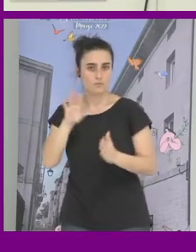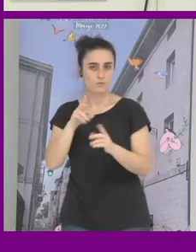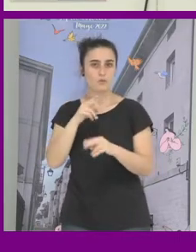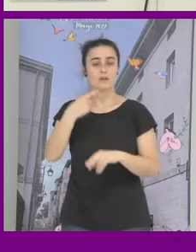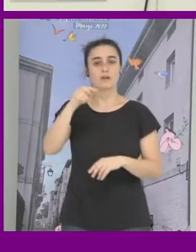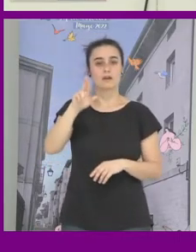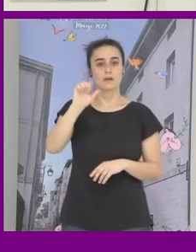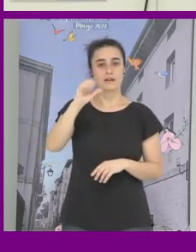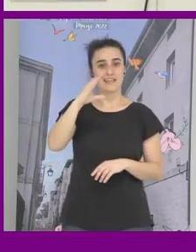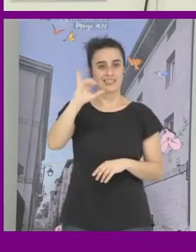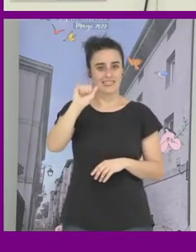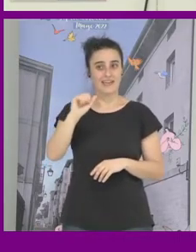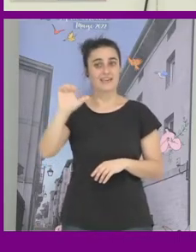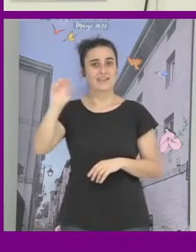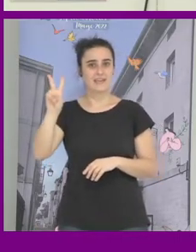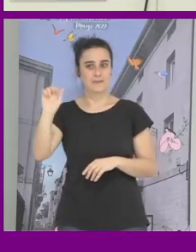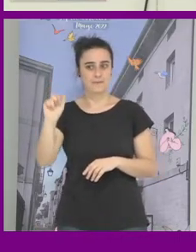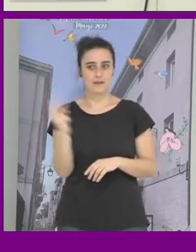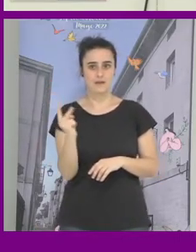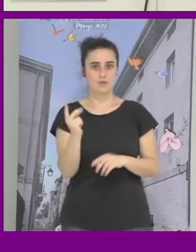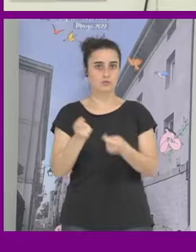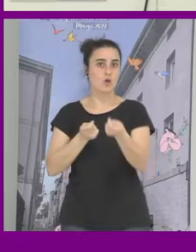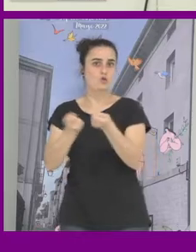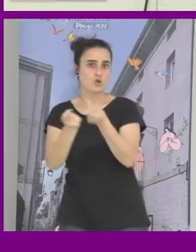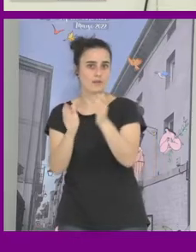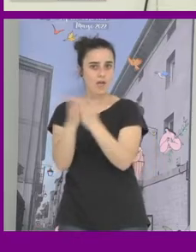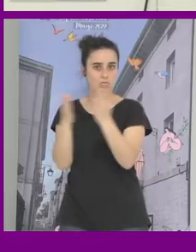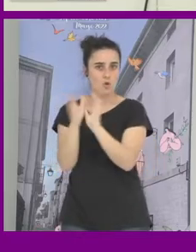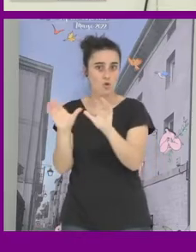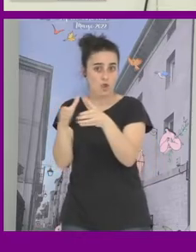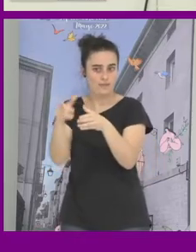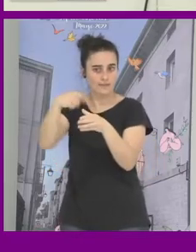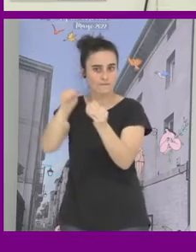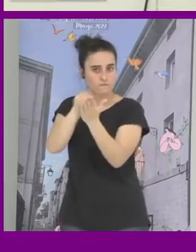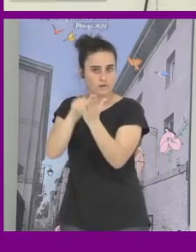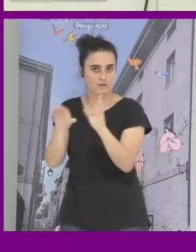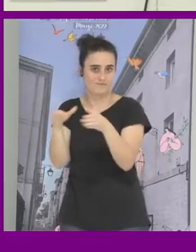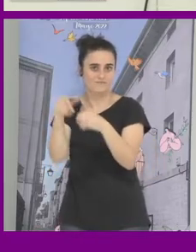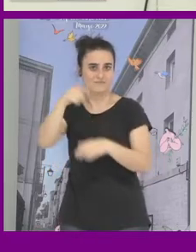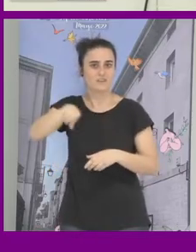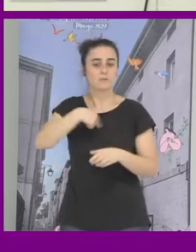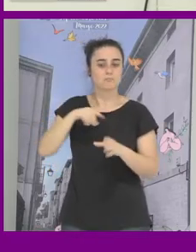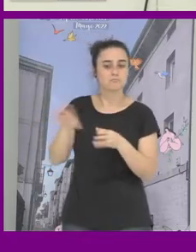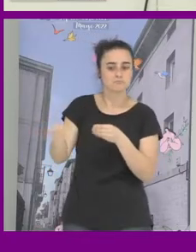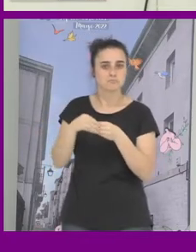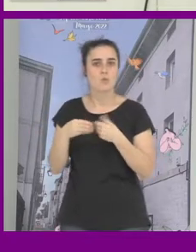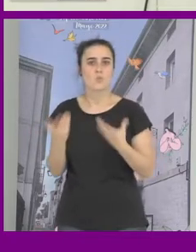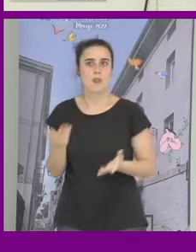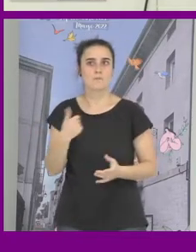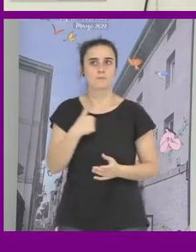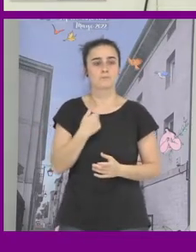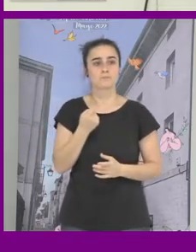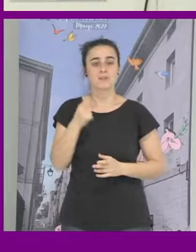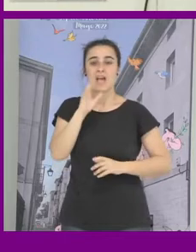eta Eva Abrilek koordinatu duten liburu kolektibo bat, eta hortan nire ekarpena izan da, ba hori ez, ba orain